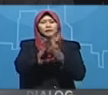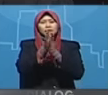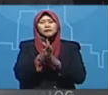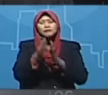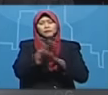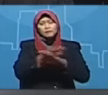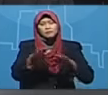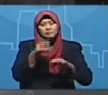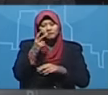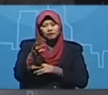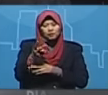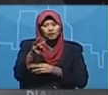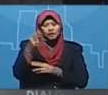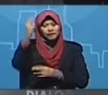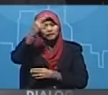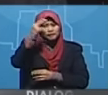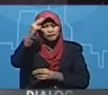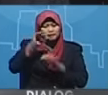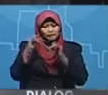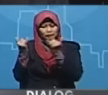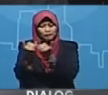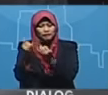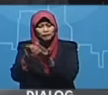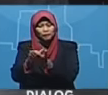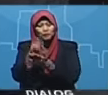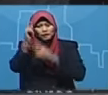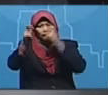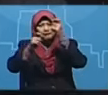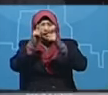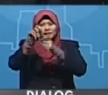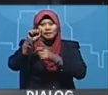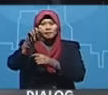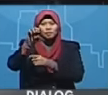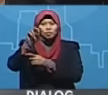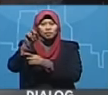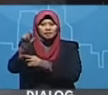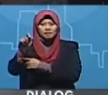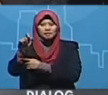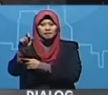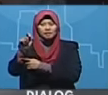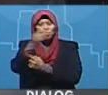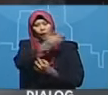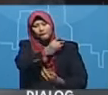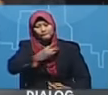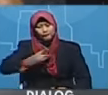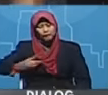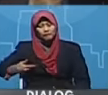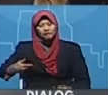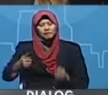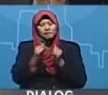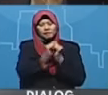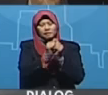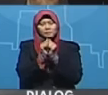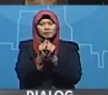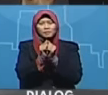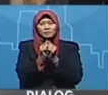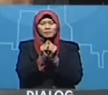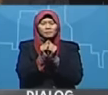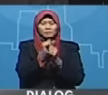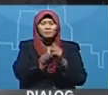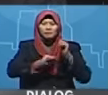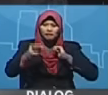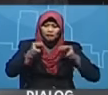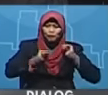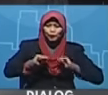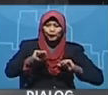jangan kita lihat Tok Haji, syarikat ni, travel agent, umrah bersama selebriti dengan ustaz sekian-sekian. Jadi